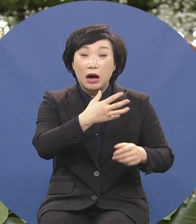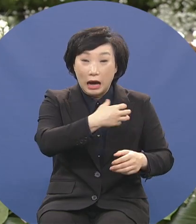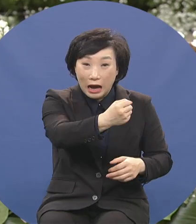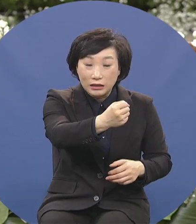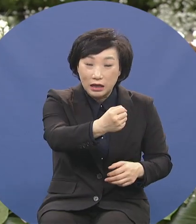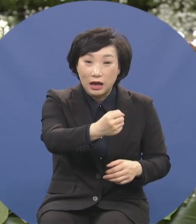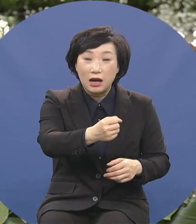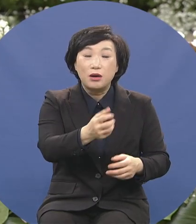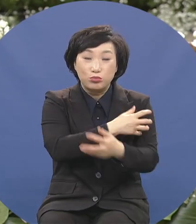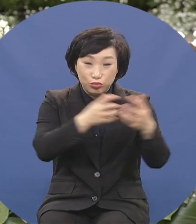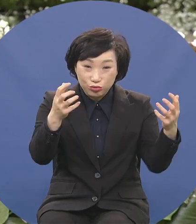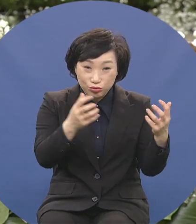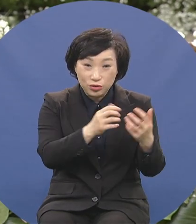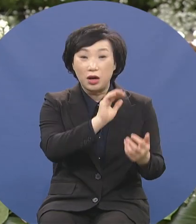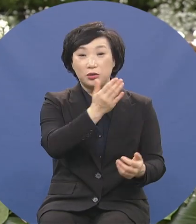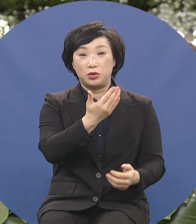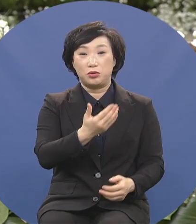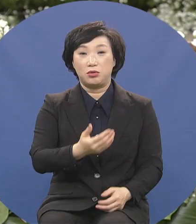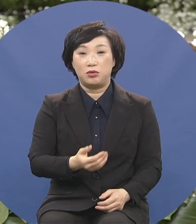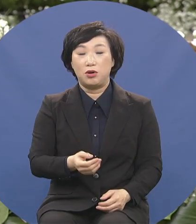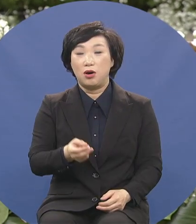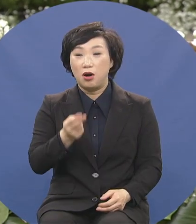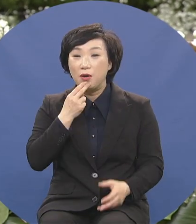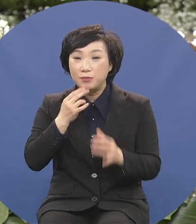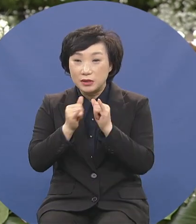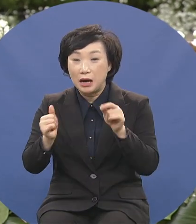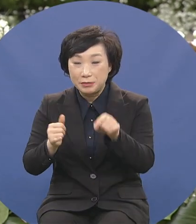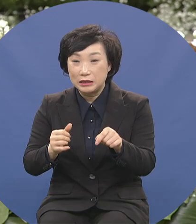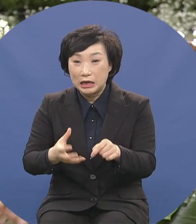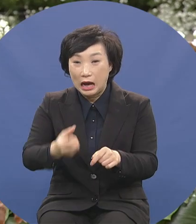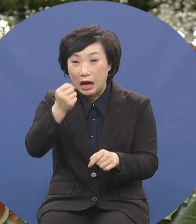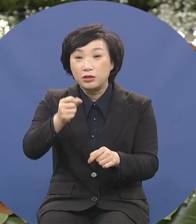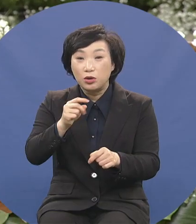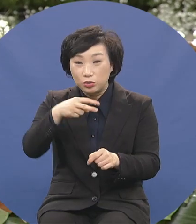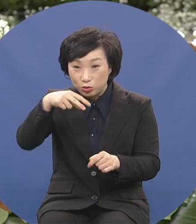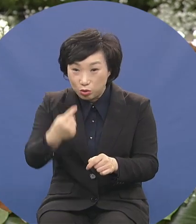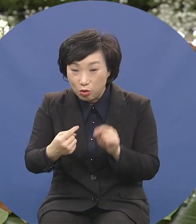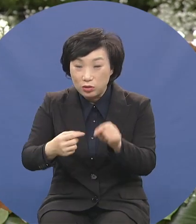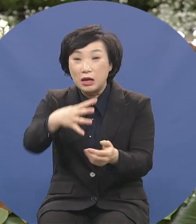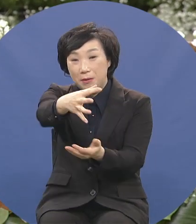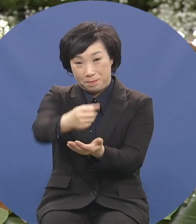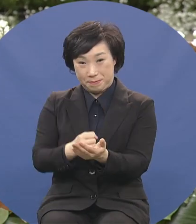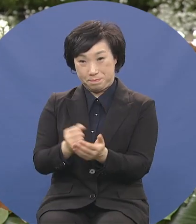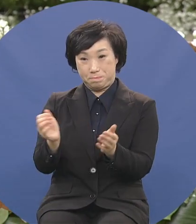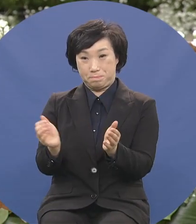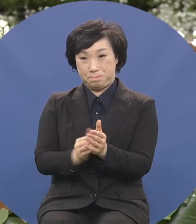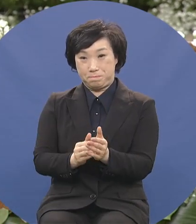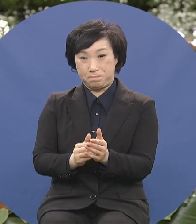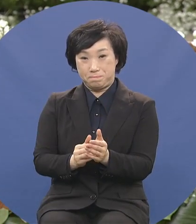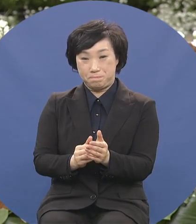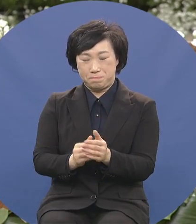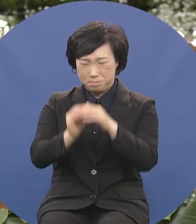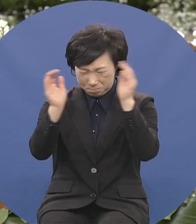더 받아 풍족하게 되고, 없는 자는 그 있는 것까지